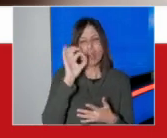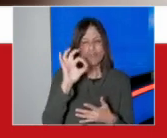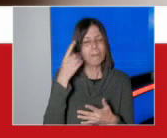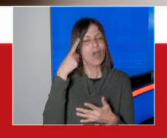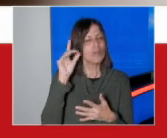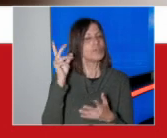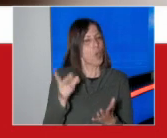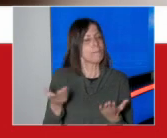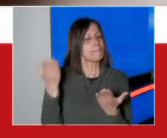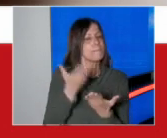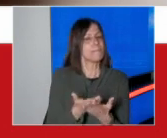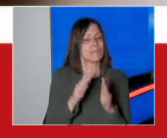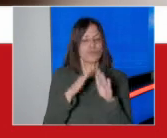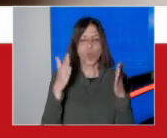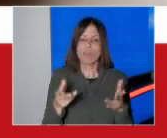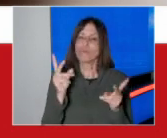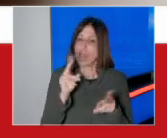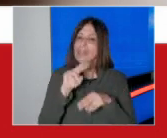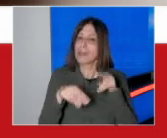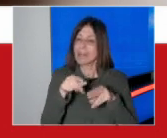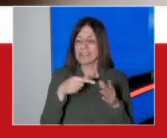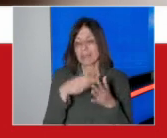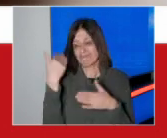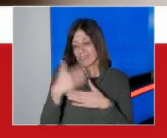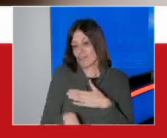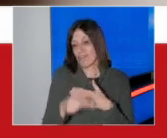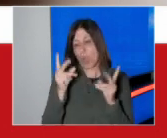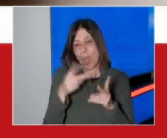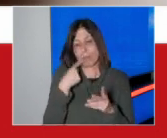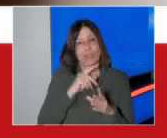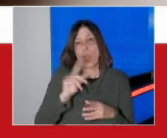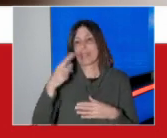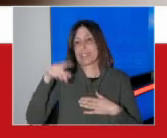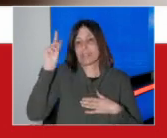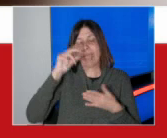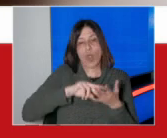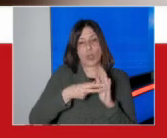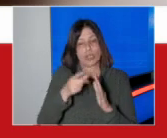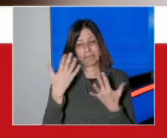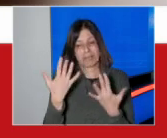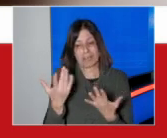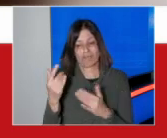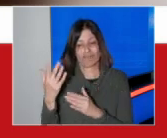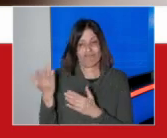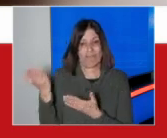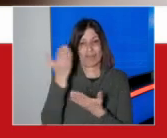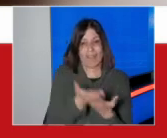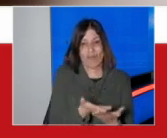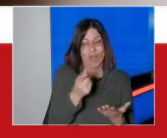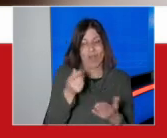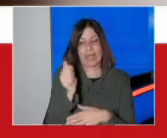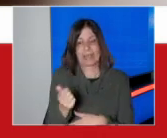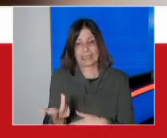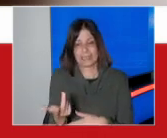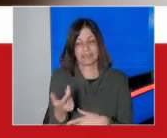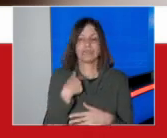הם יכולים לשים על השולחן, וכן אפשר לטפל בזה, כי בסופו של דבר הם יכולים לומר, אנחנו לא נצביע על התוכנית הזו לכשתגיע, כי חלקה תגיע